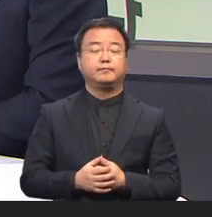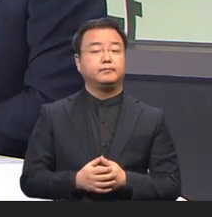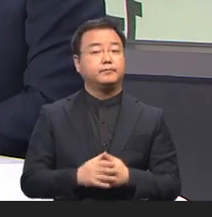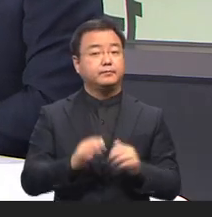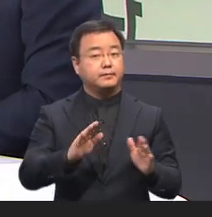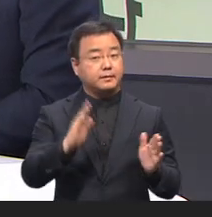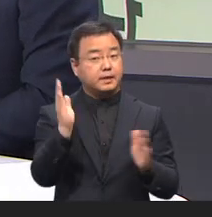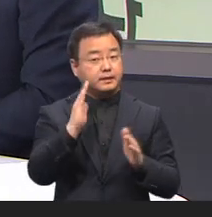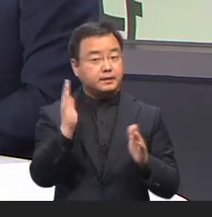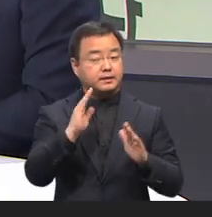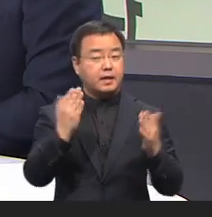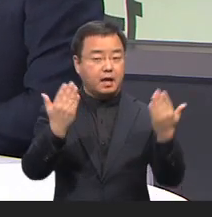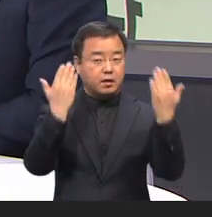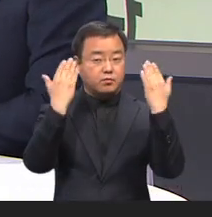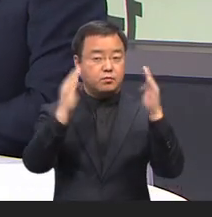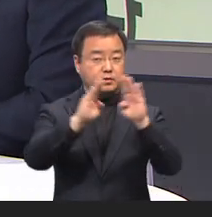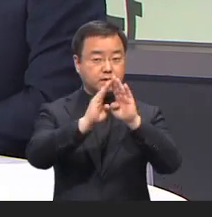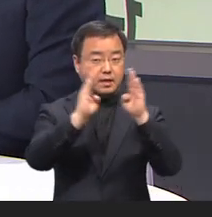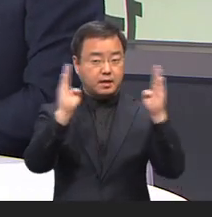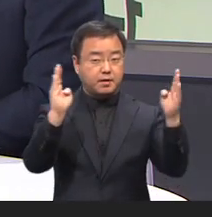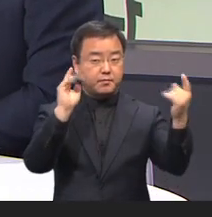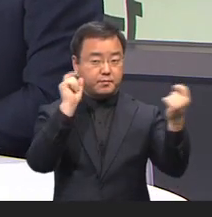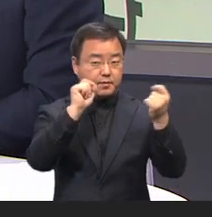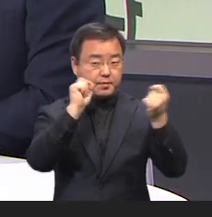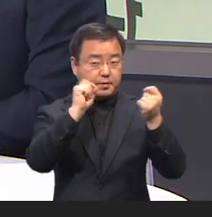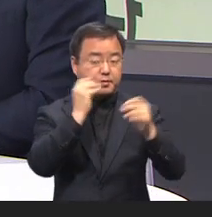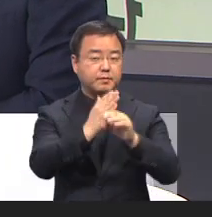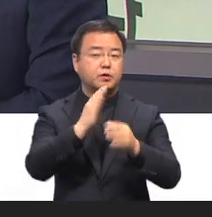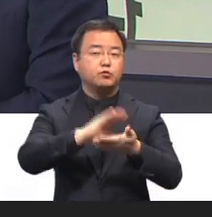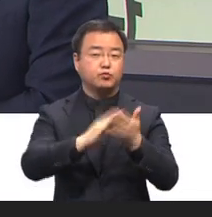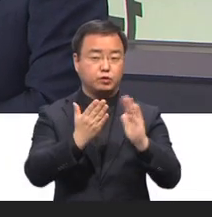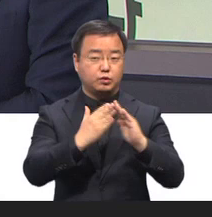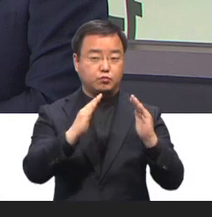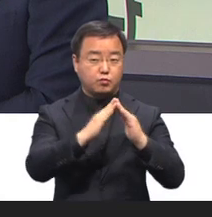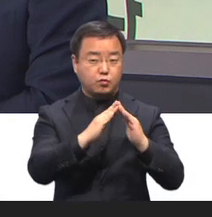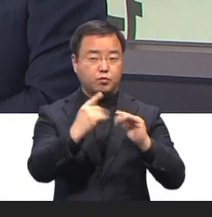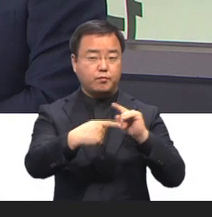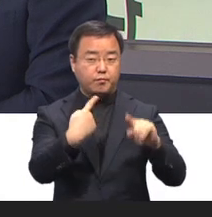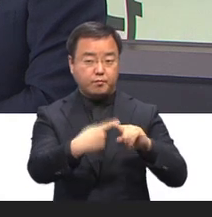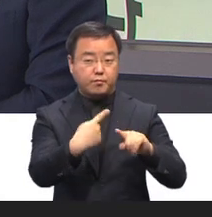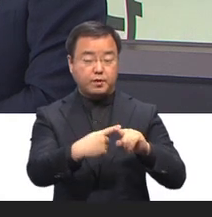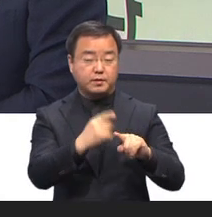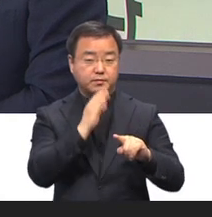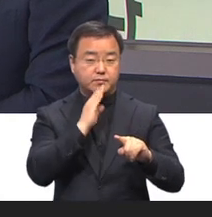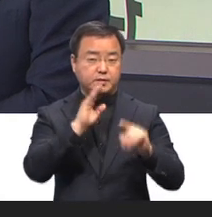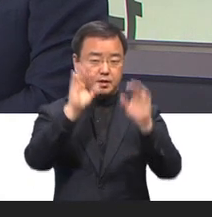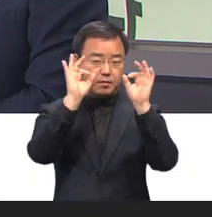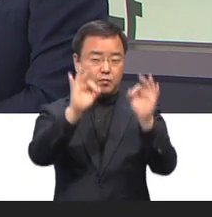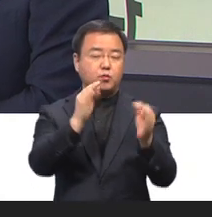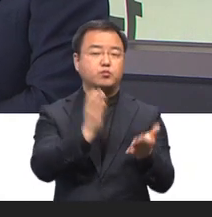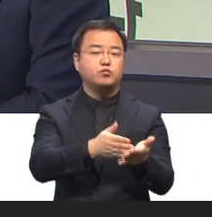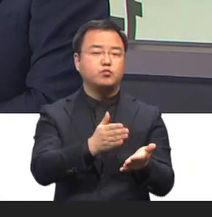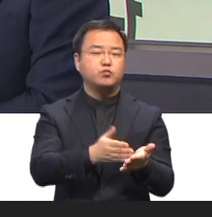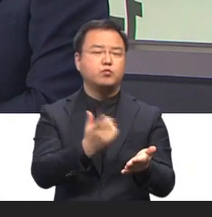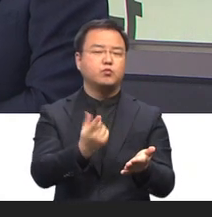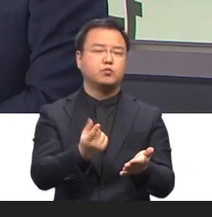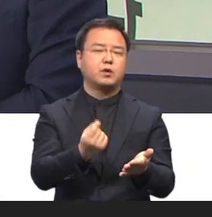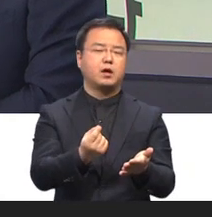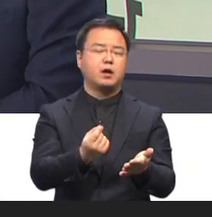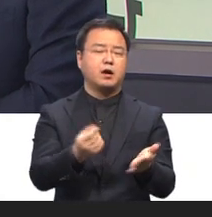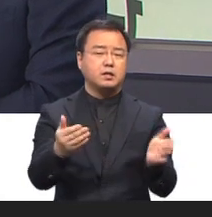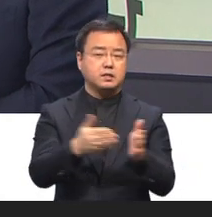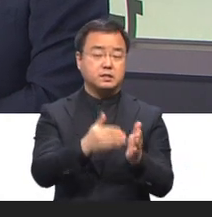자, 이제 학생들의 개학이 코앞으로 다가왔습니다. 유치원 역시 예외는 아닌데요. 지금 보셨듯이 한유총의 개학 무기한 연기로